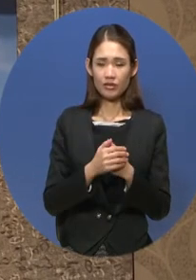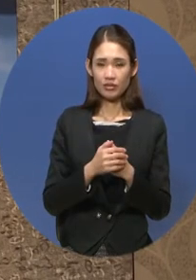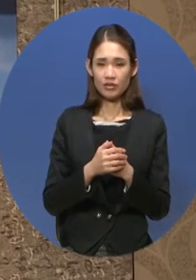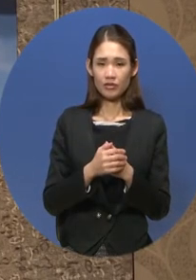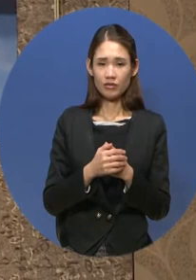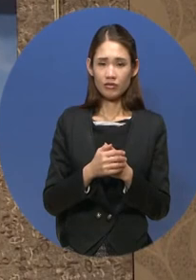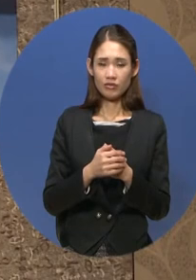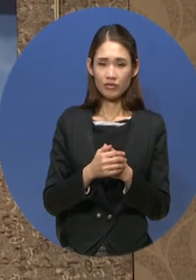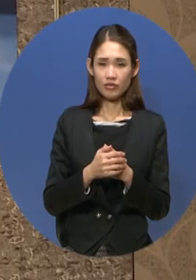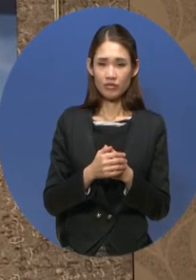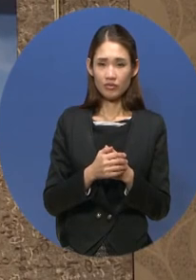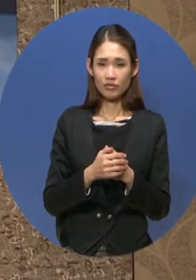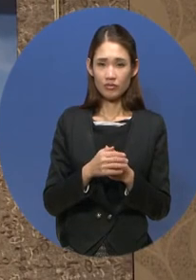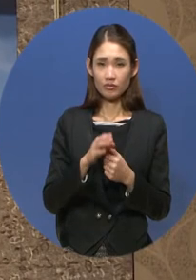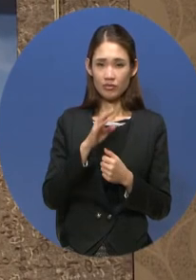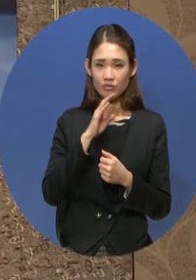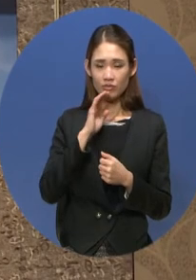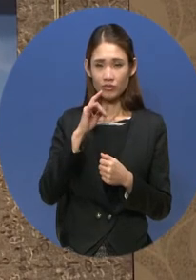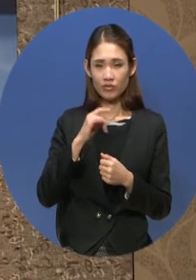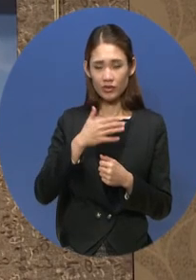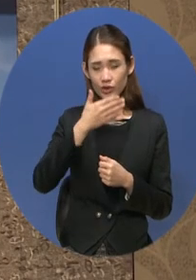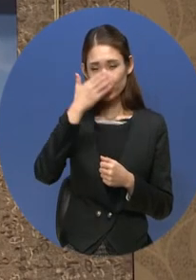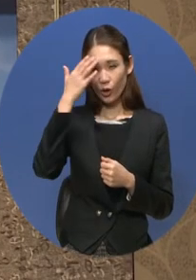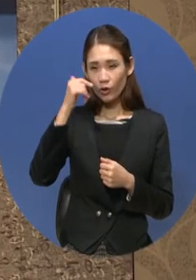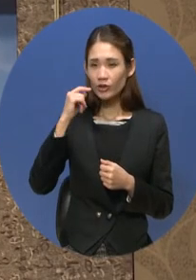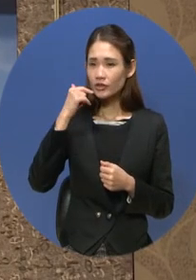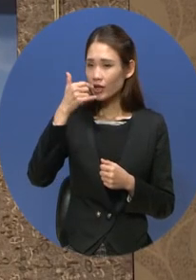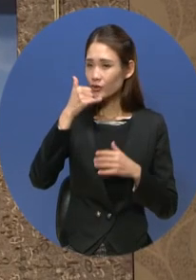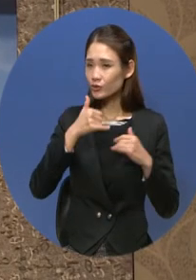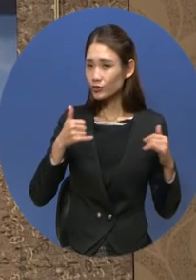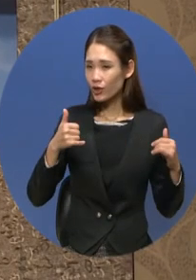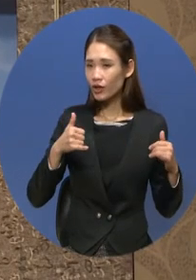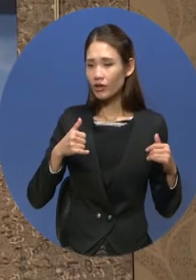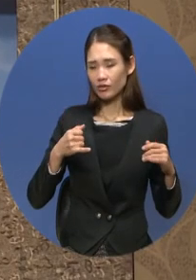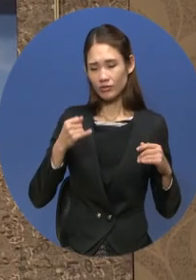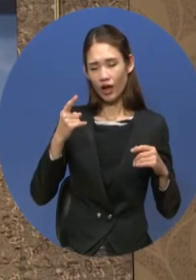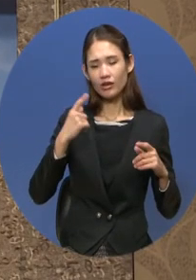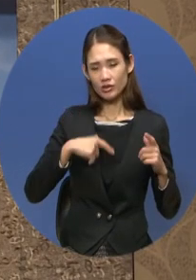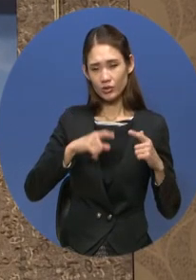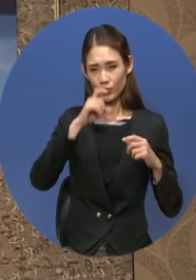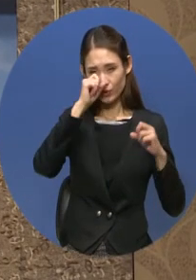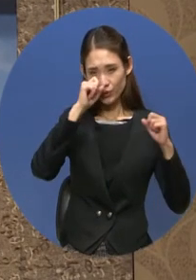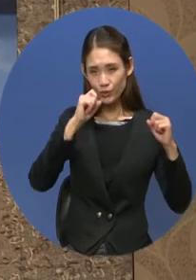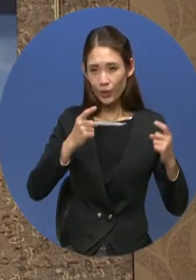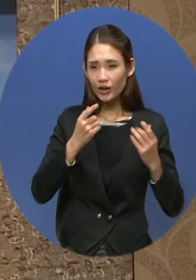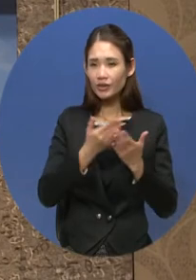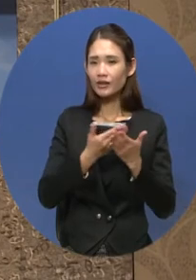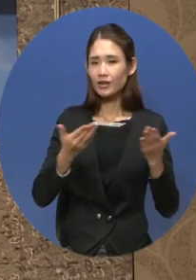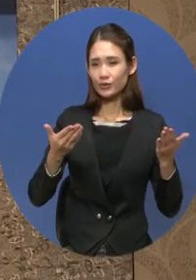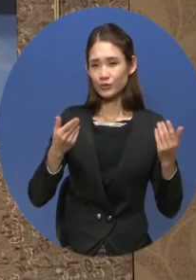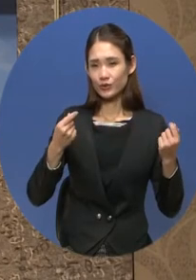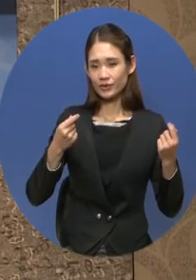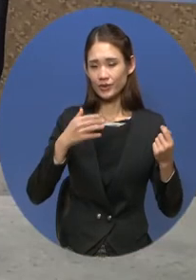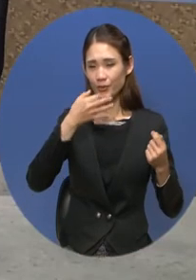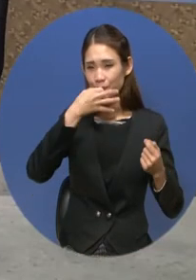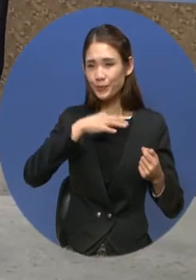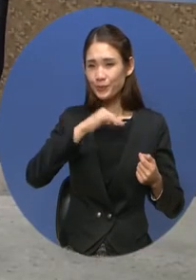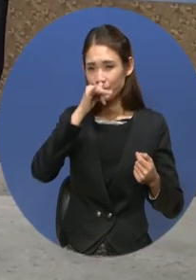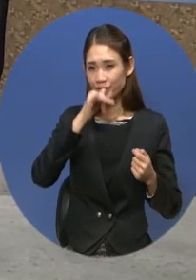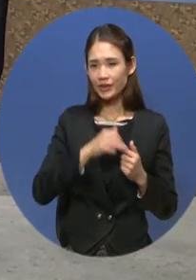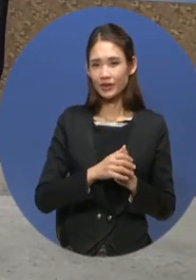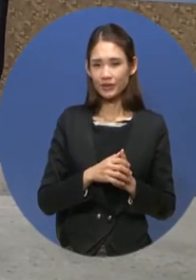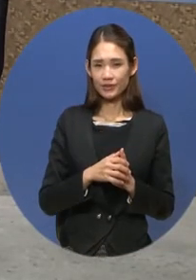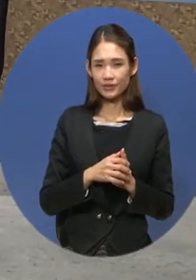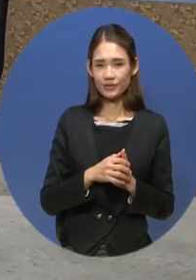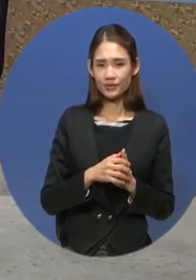네. 그렇게 마련해 준 것은 정말 예. 청년 예술인들에게 아. 또 하나의 기회를 준 것 같아서 그럼요. 보람이 있습니다. 네,